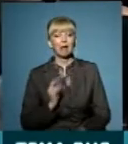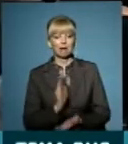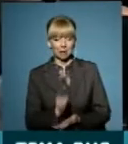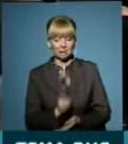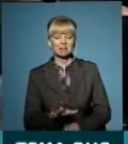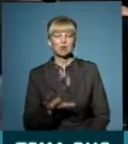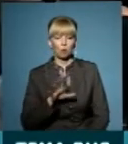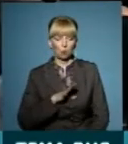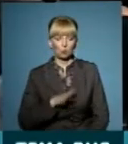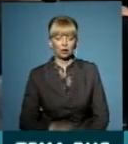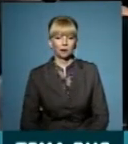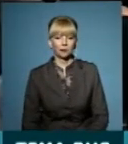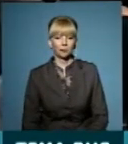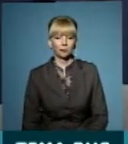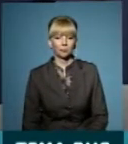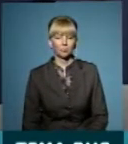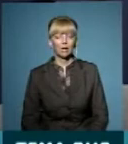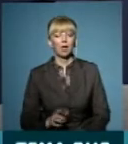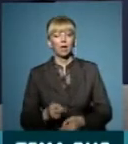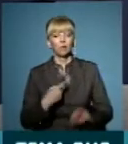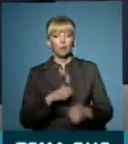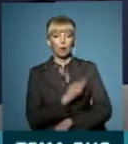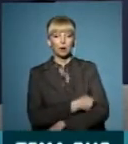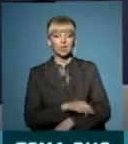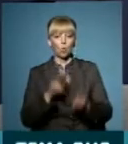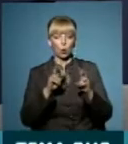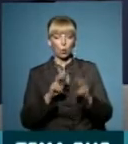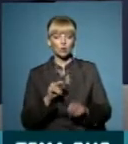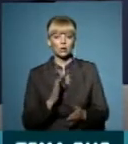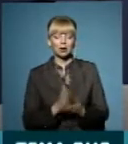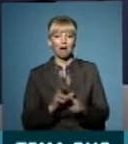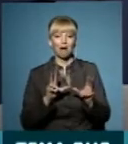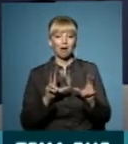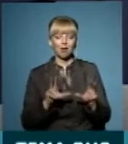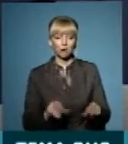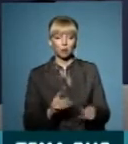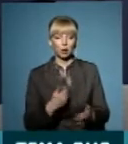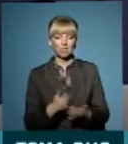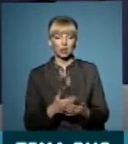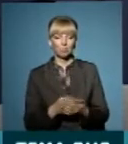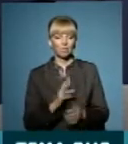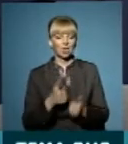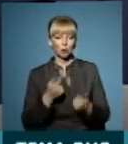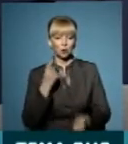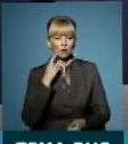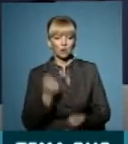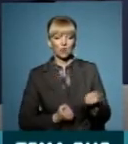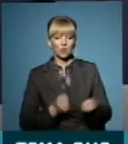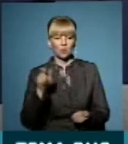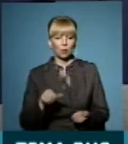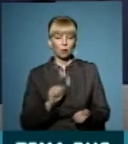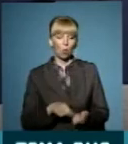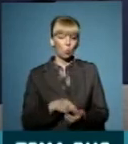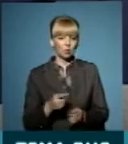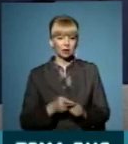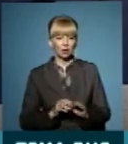були. От, повертаючись до медичного огляду, чи є гарантія того, що, наприклад, недобросовісний водій міг